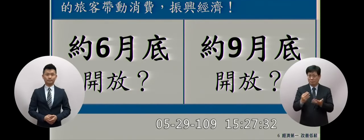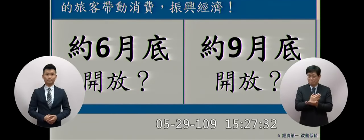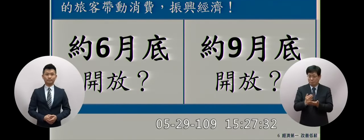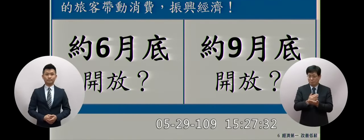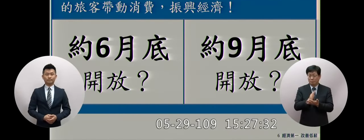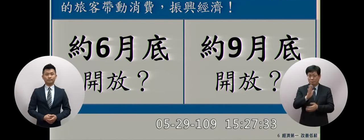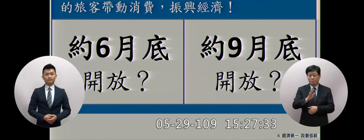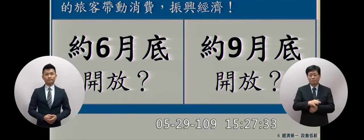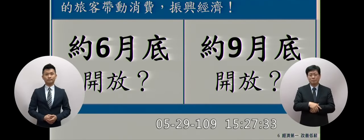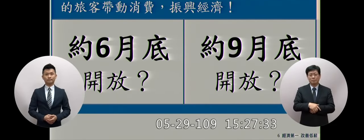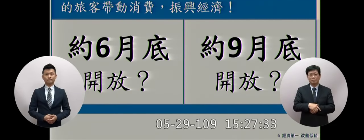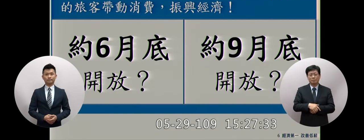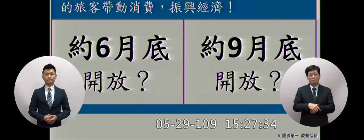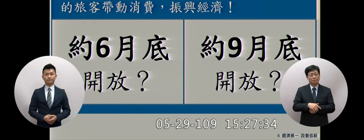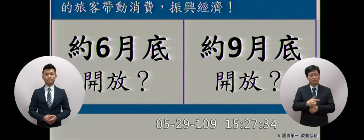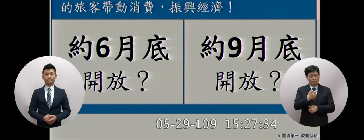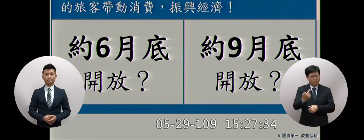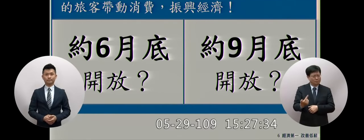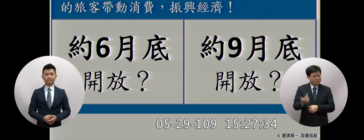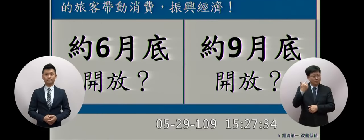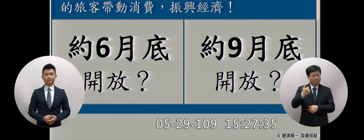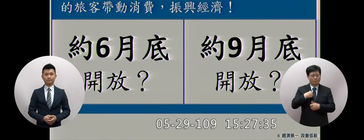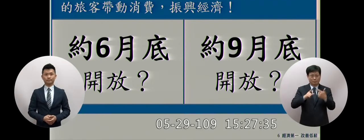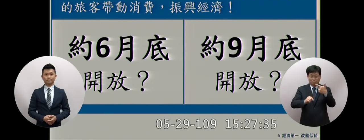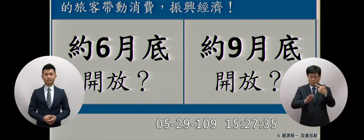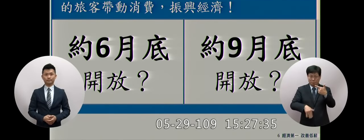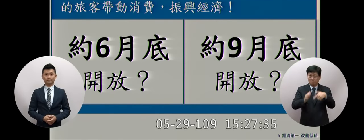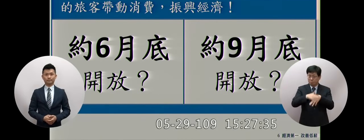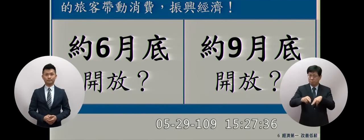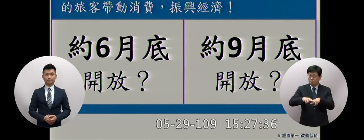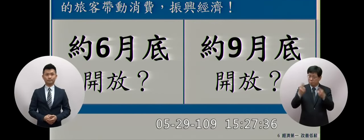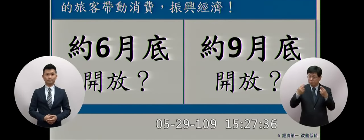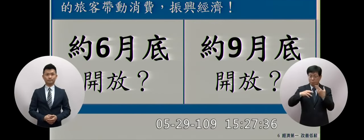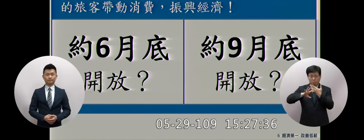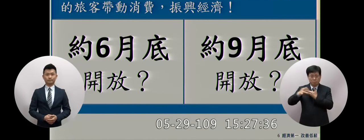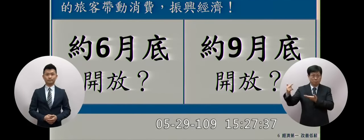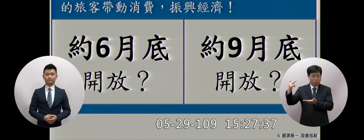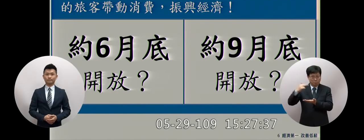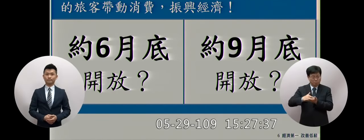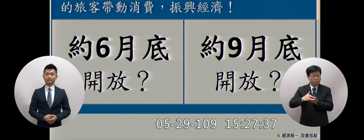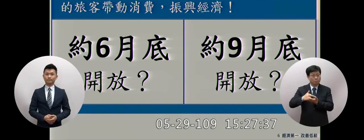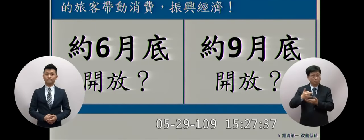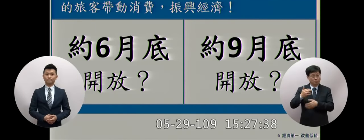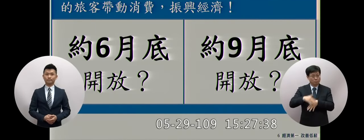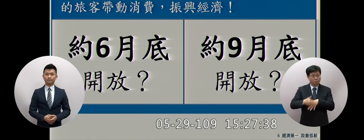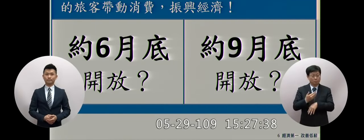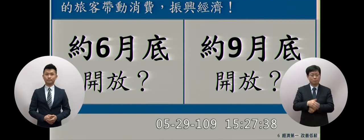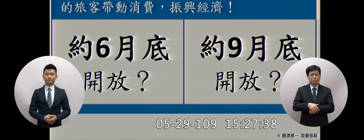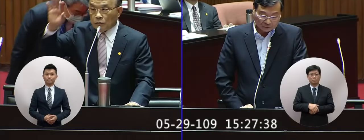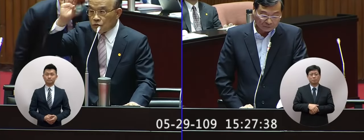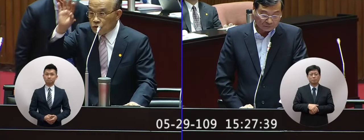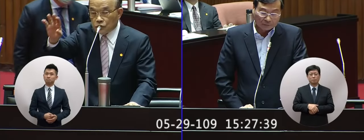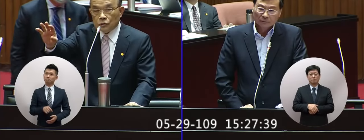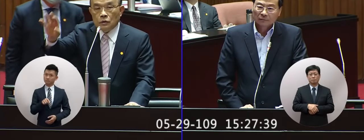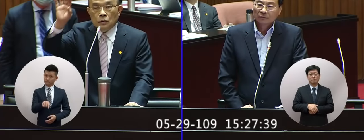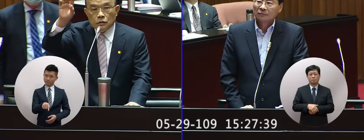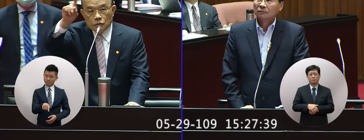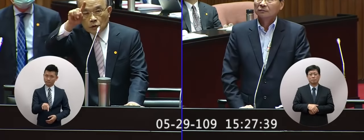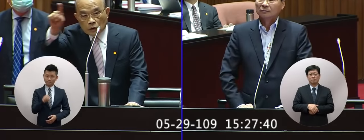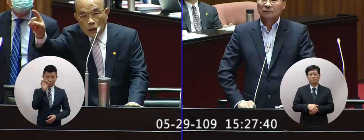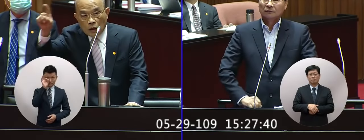估。那最快6月底会不会开放外籍人士慢慢入境？ 这个叫